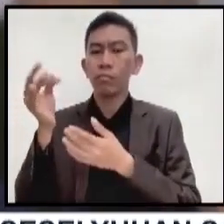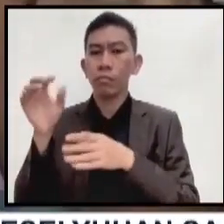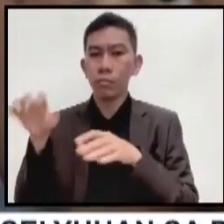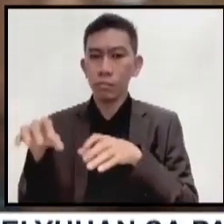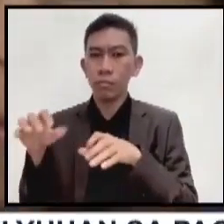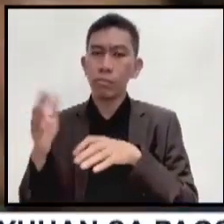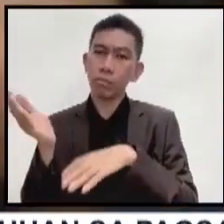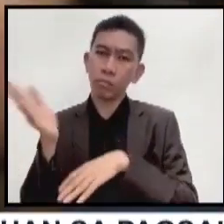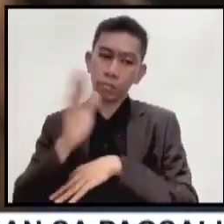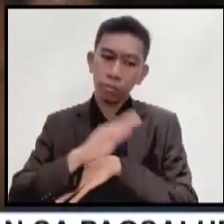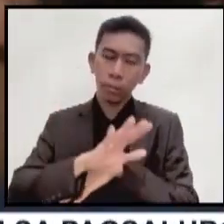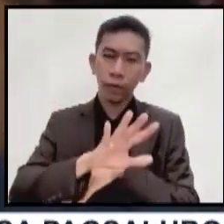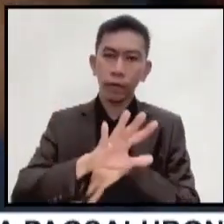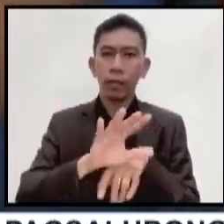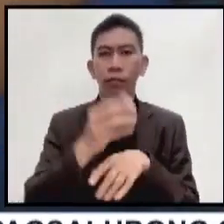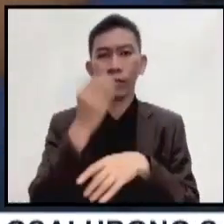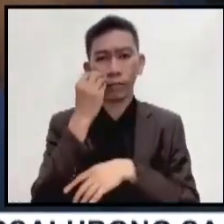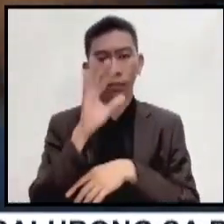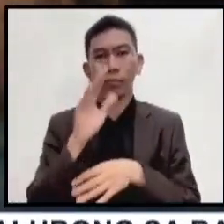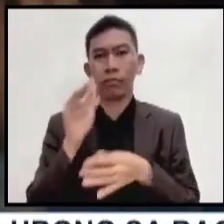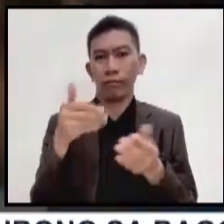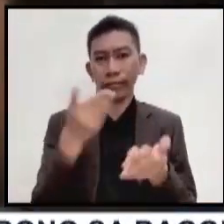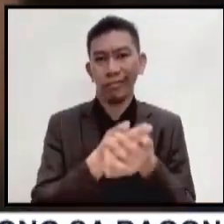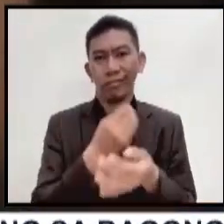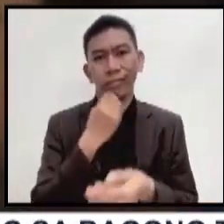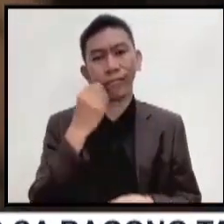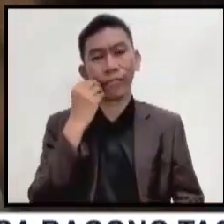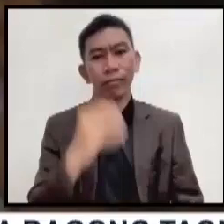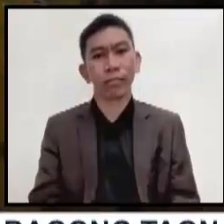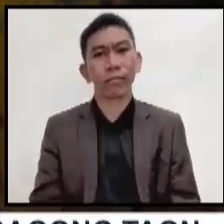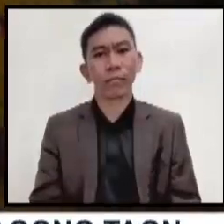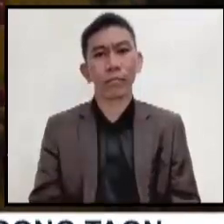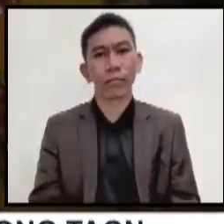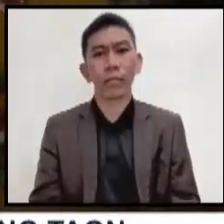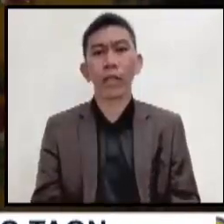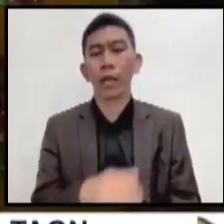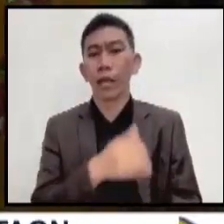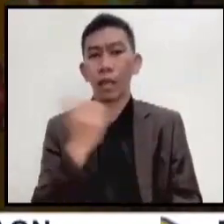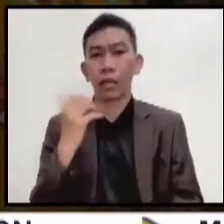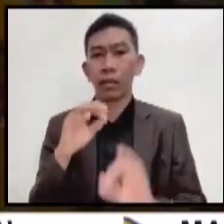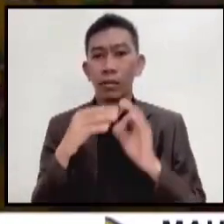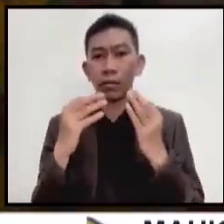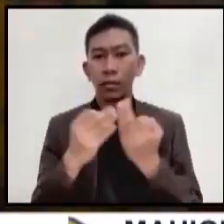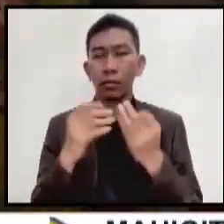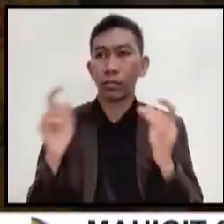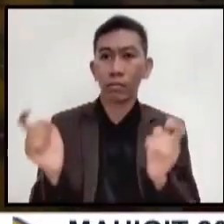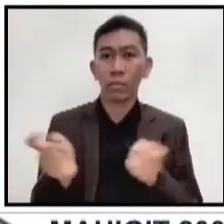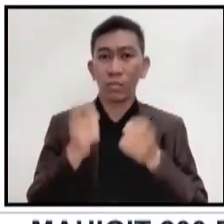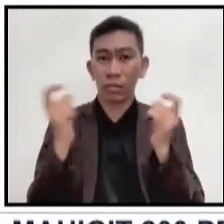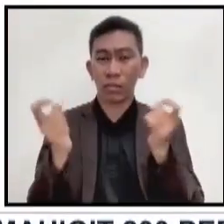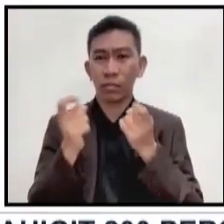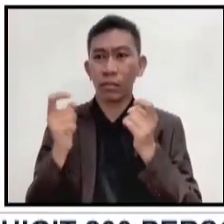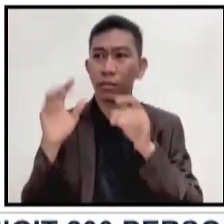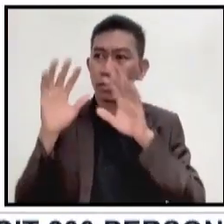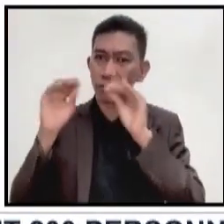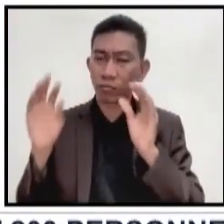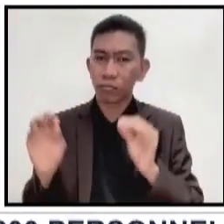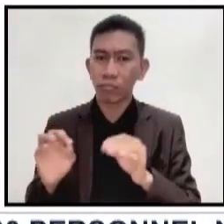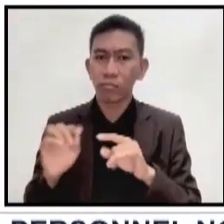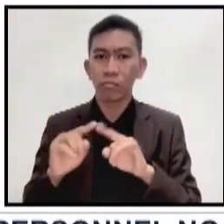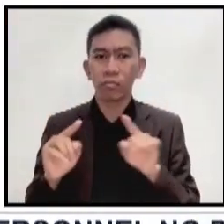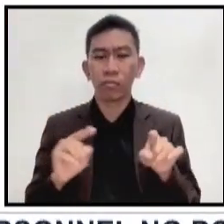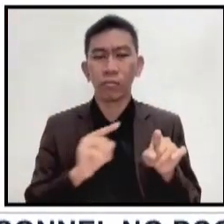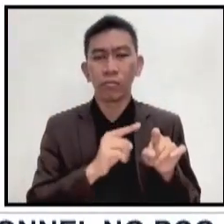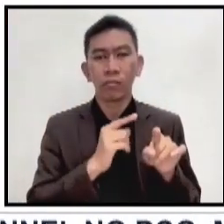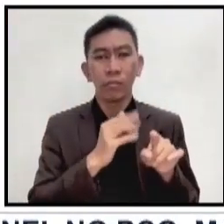hapon. Kung ang ibang pamilya ay nagdiriwang na ng Kapaskuhan, mahirap pa rin para kay Francis na matanggap ang biglaang pagpanaw